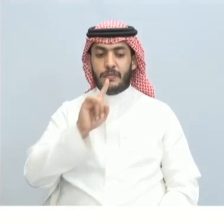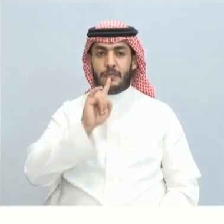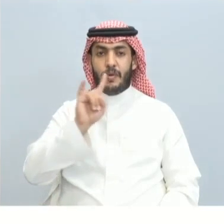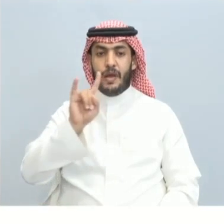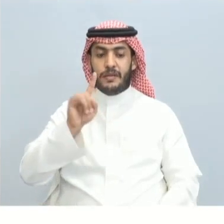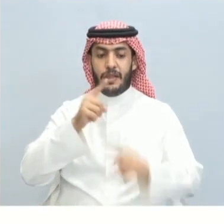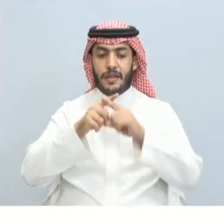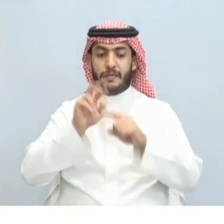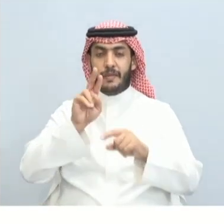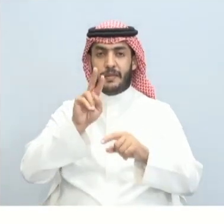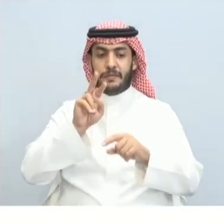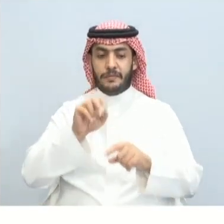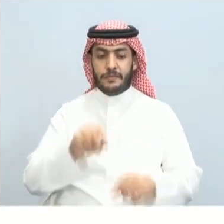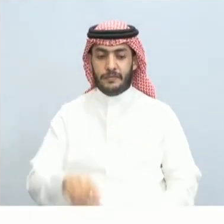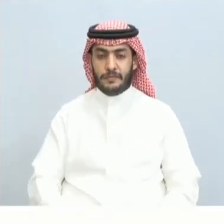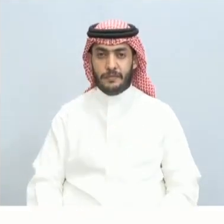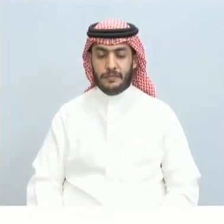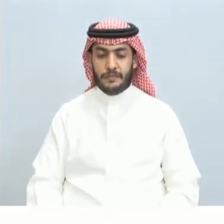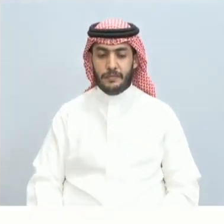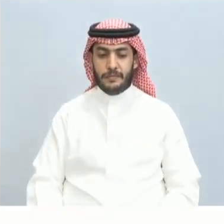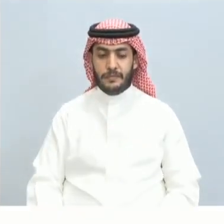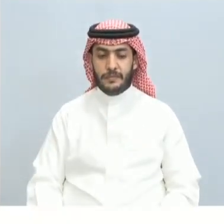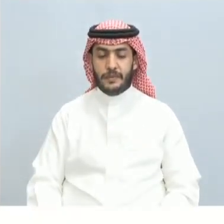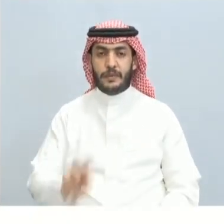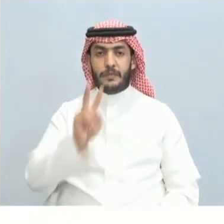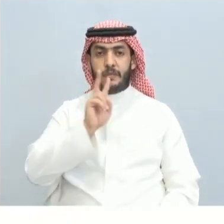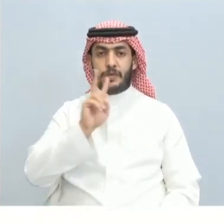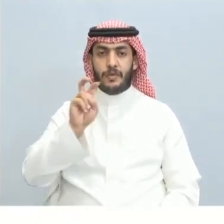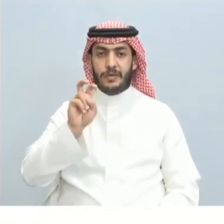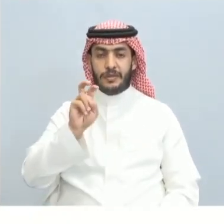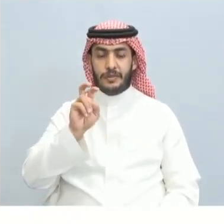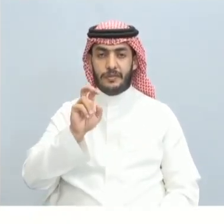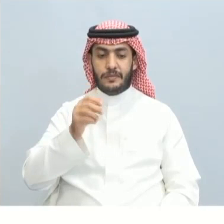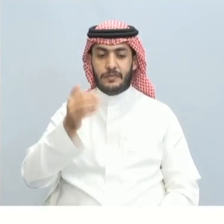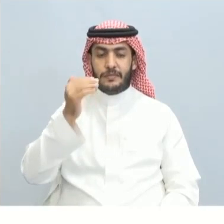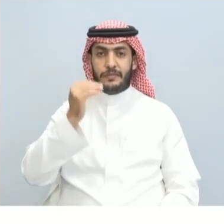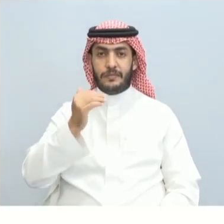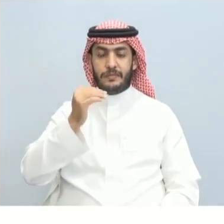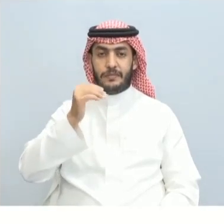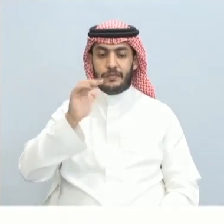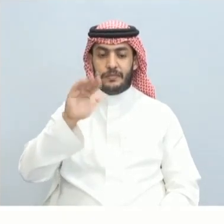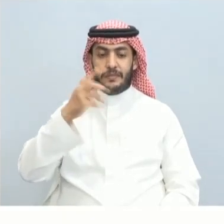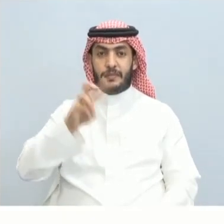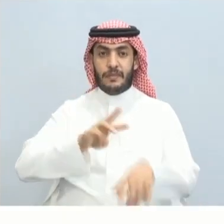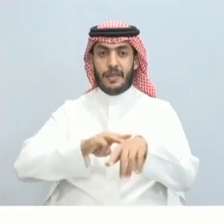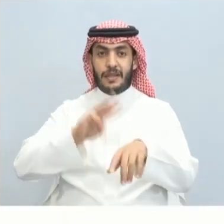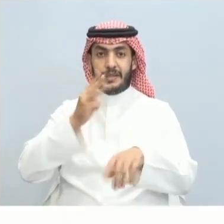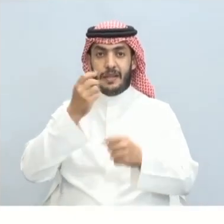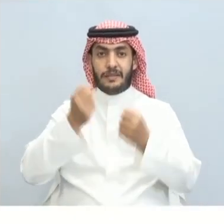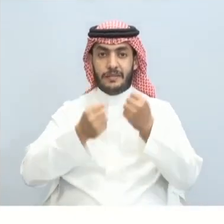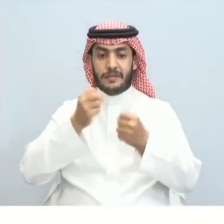ضرب اثنان 110 ضرب اثنان اذا تصبح المسافه هي 220 اذا قاد بعد ثلاث ساعات